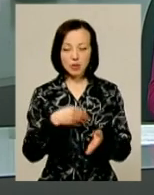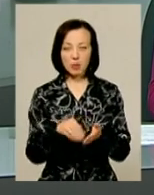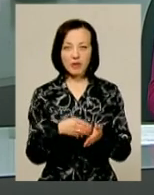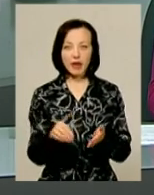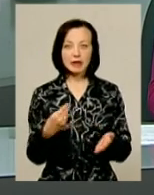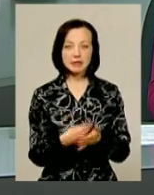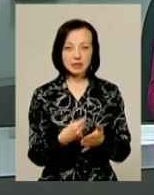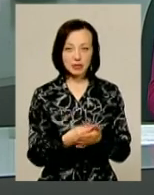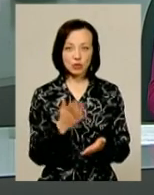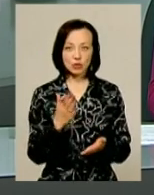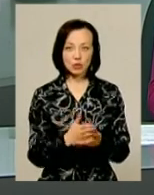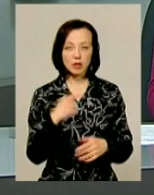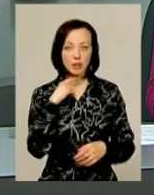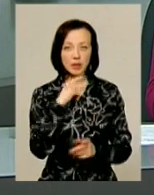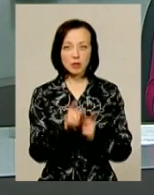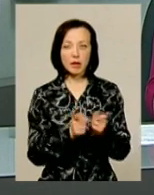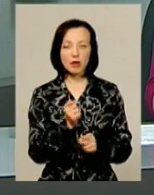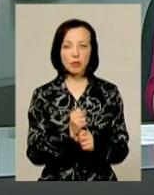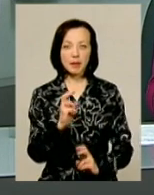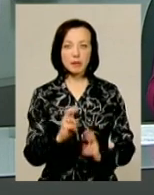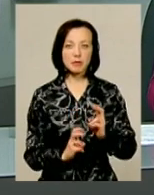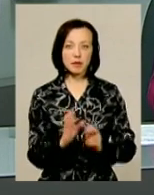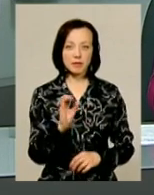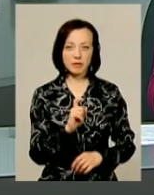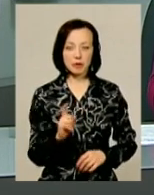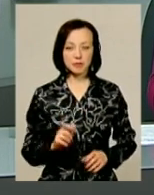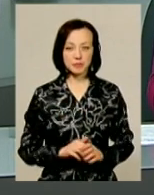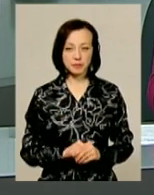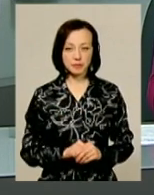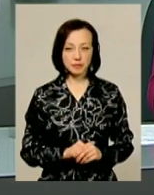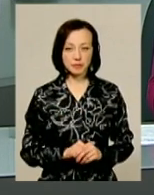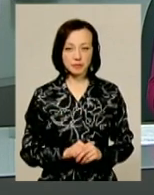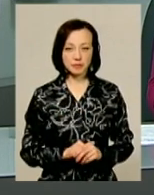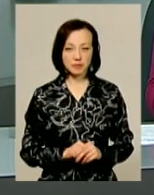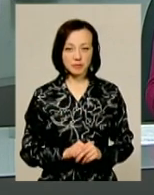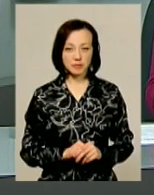закупівельних цін, які існують на м'ясопереробних підприємствах.